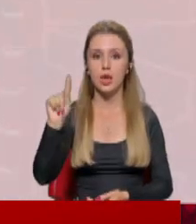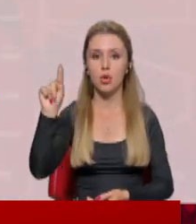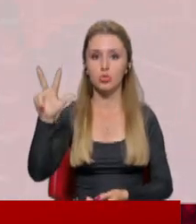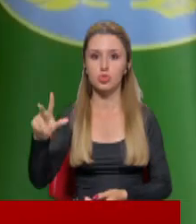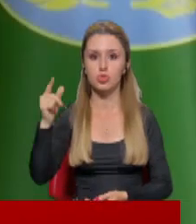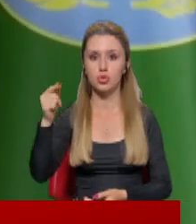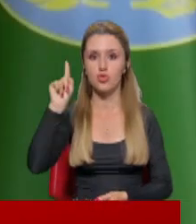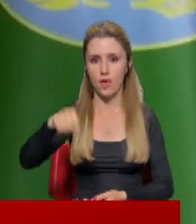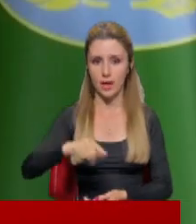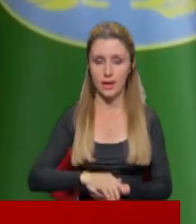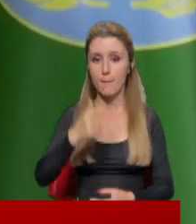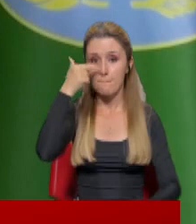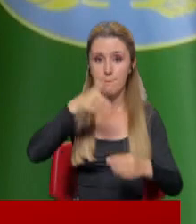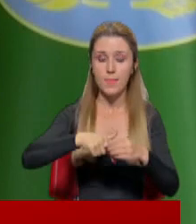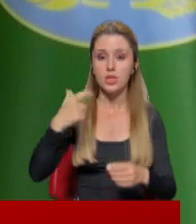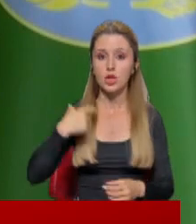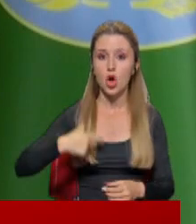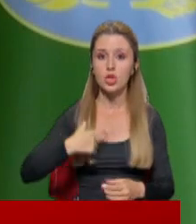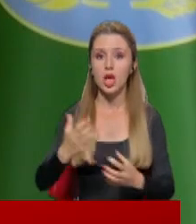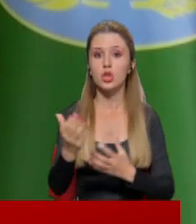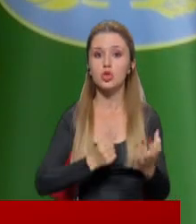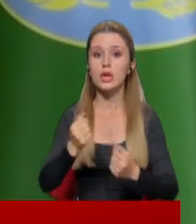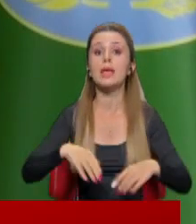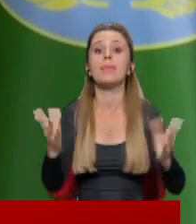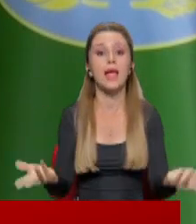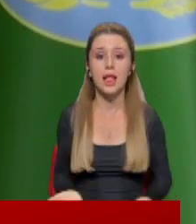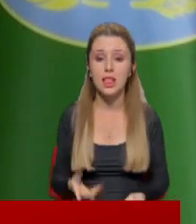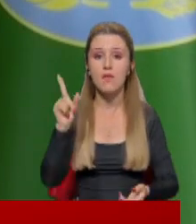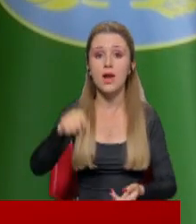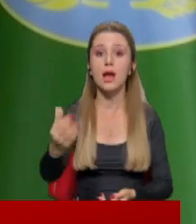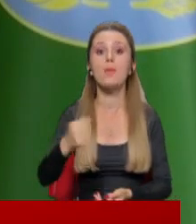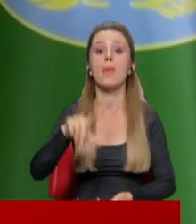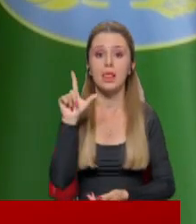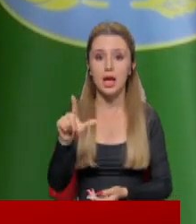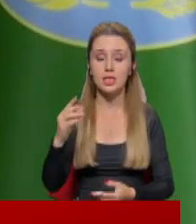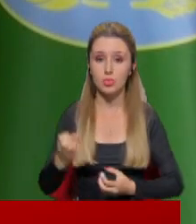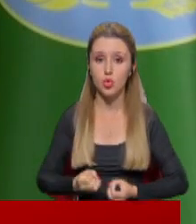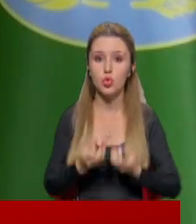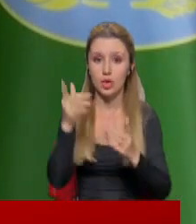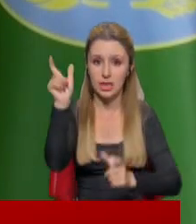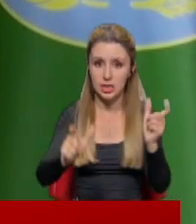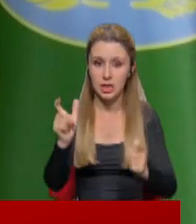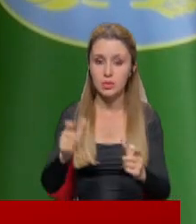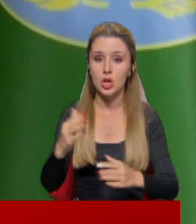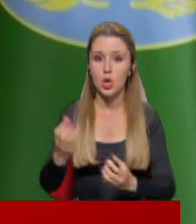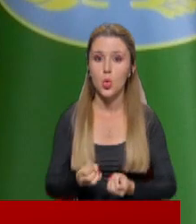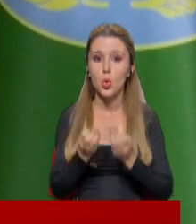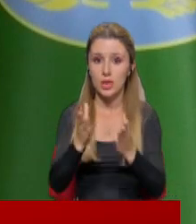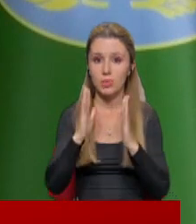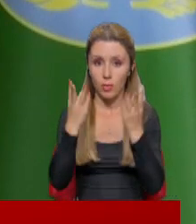kuruşu vergi bir özel tüketim ürünü değildir ki vergi alınsın üreticilerimizin üretim